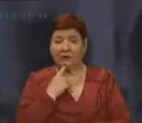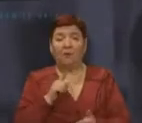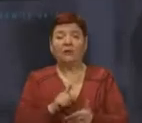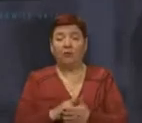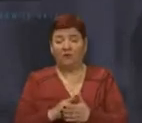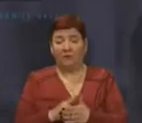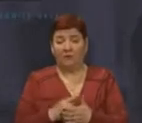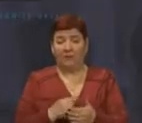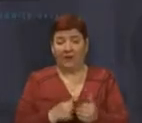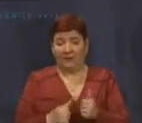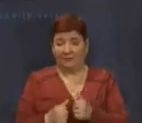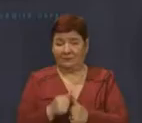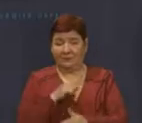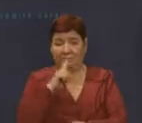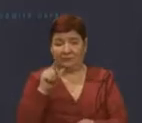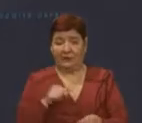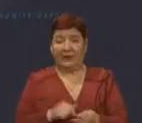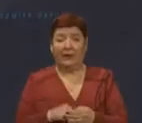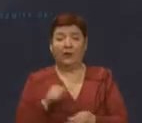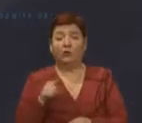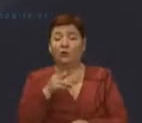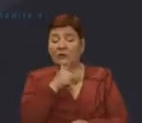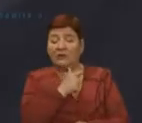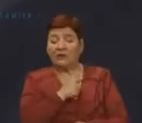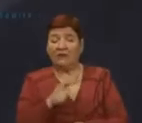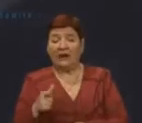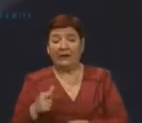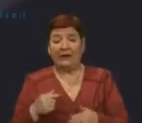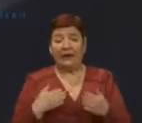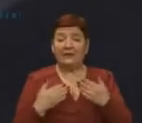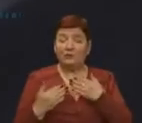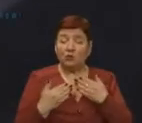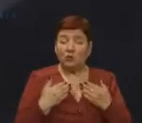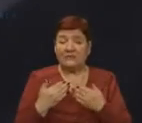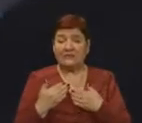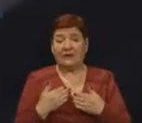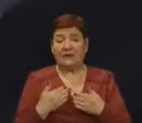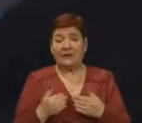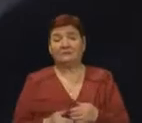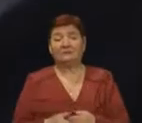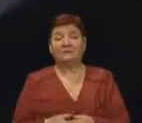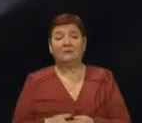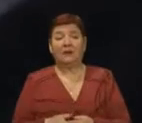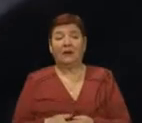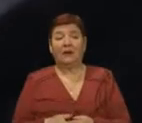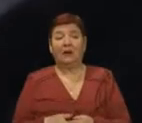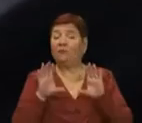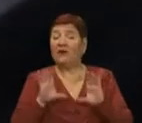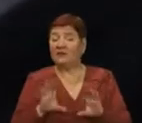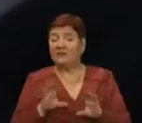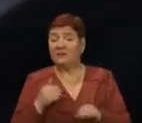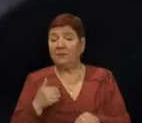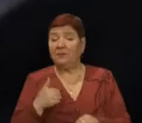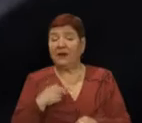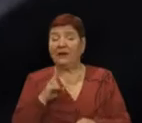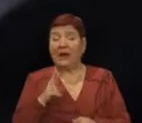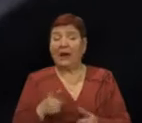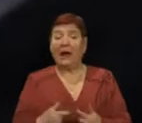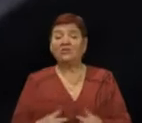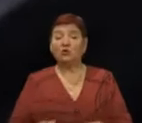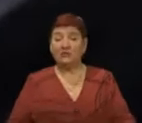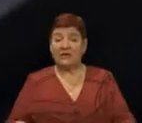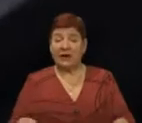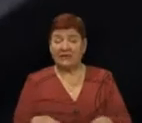податковими преференціями. Тут триває в нас дискусія. В принципі, ми як